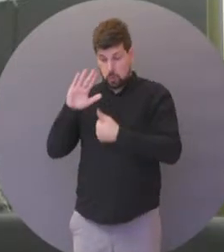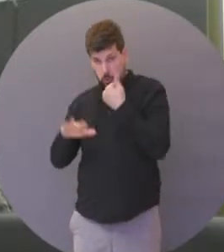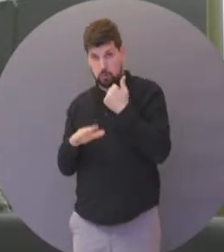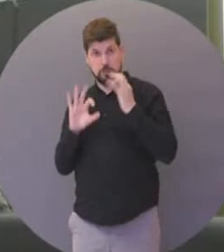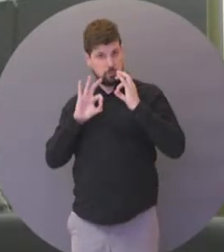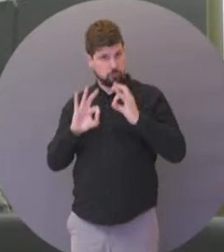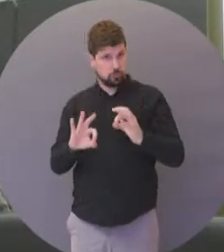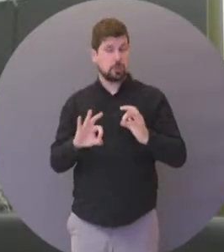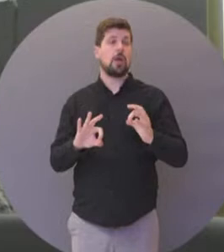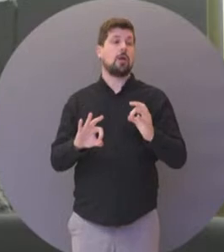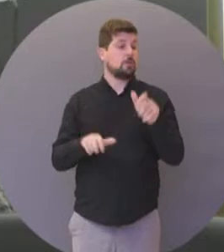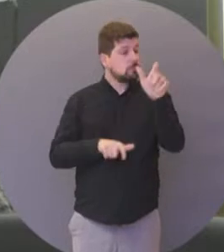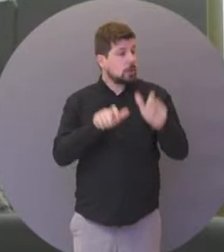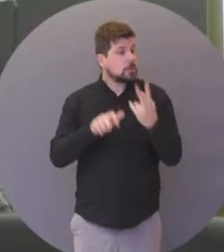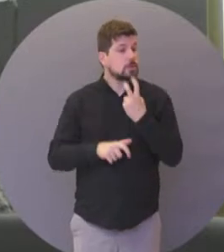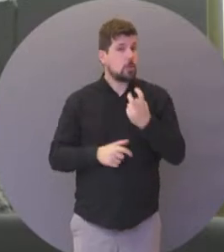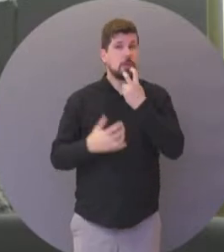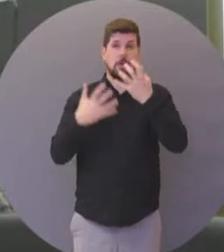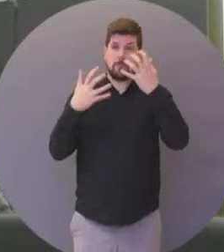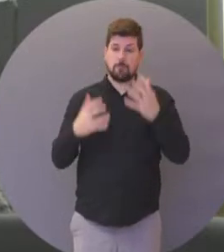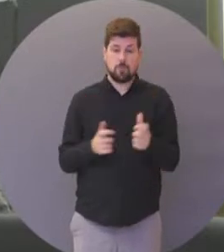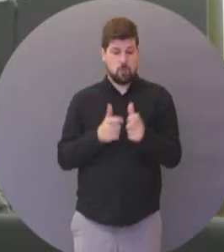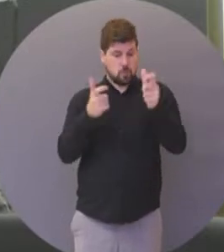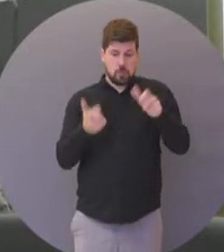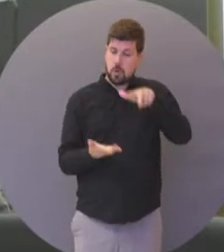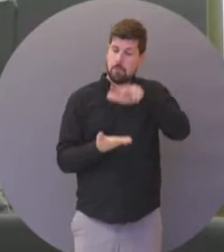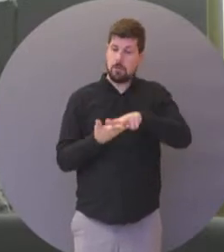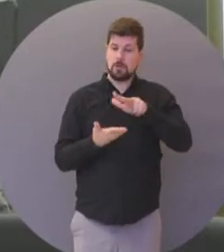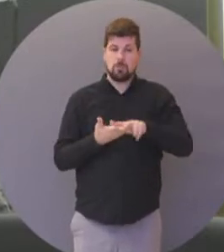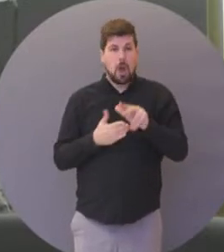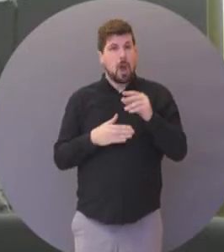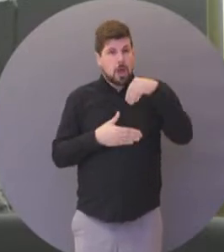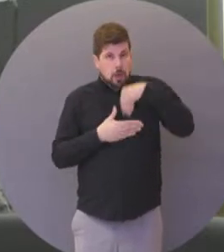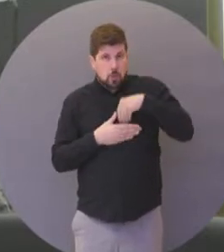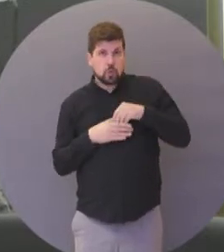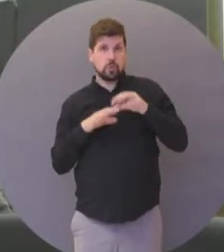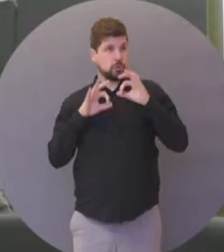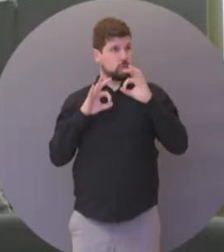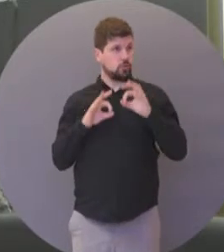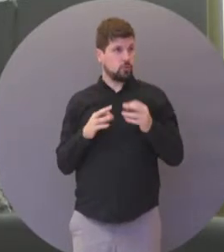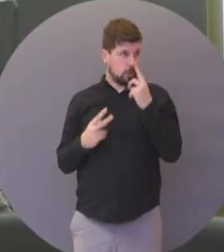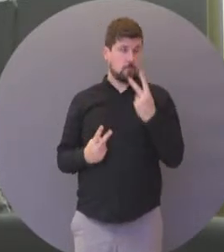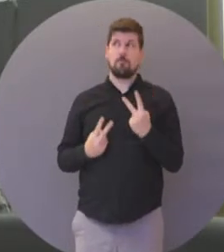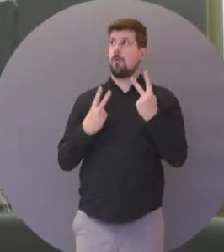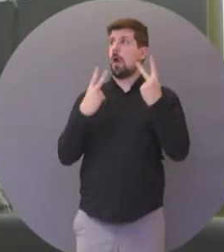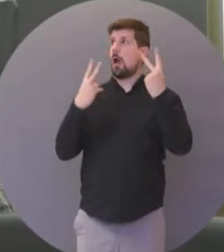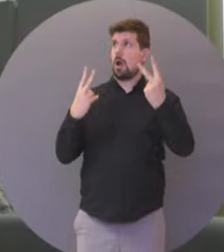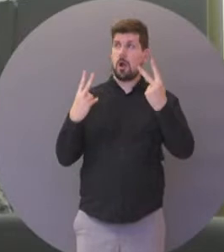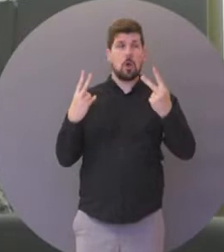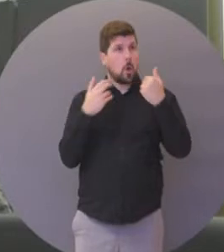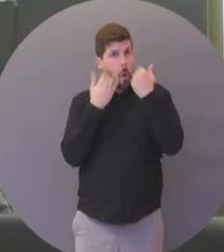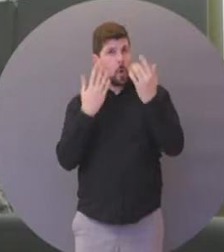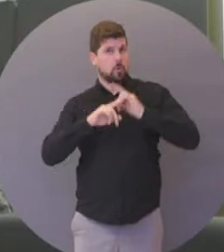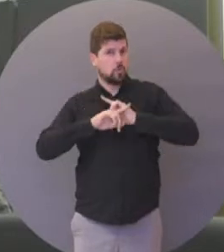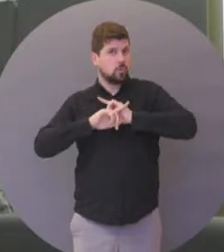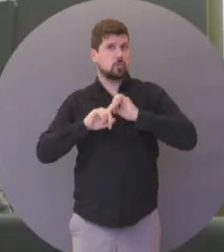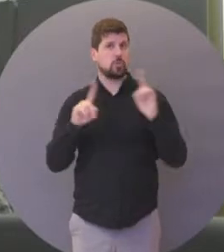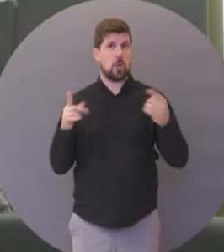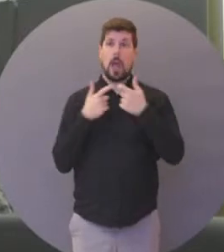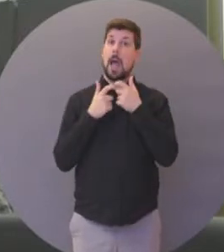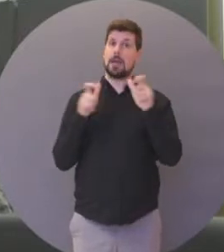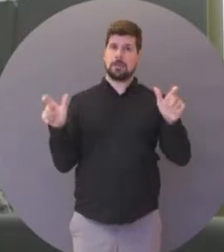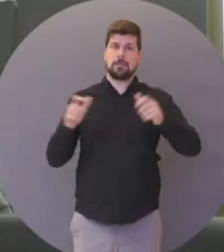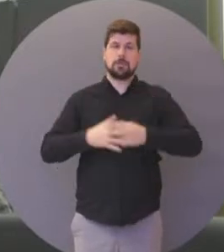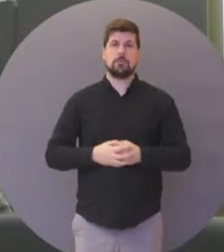concitoyens aspirants à un logement économe descend et accessible une aspiration qui a vocation à